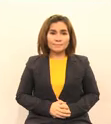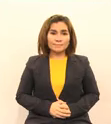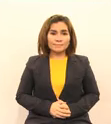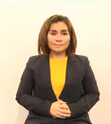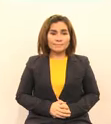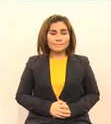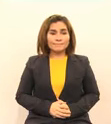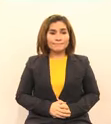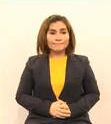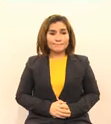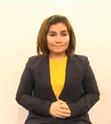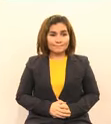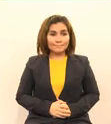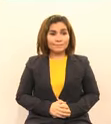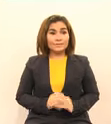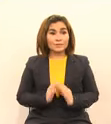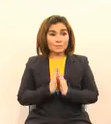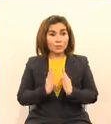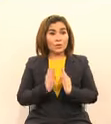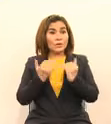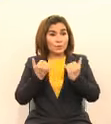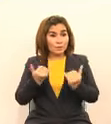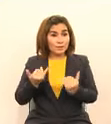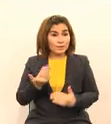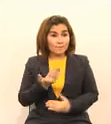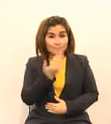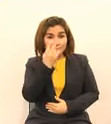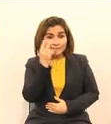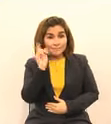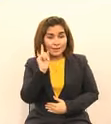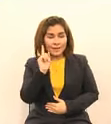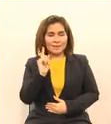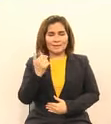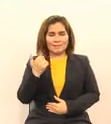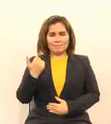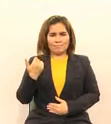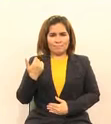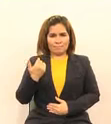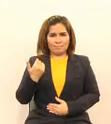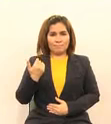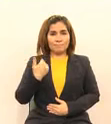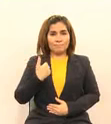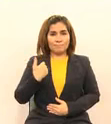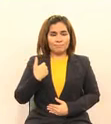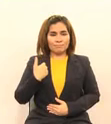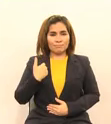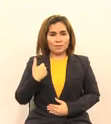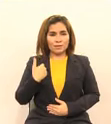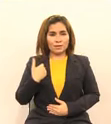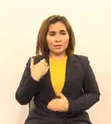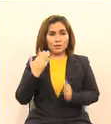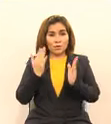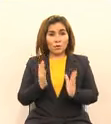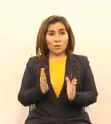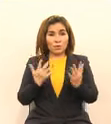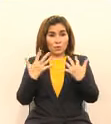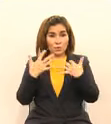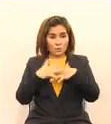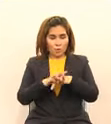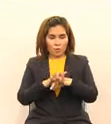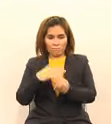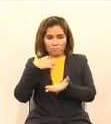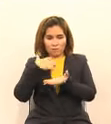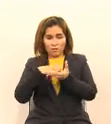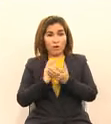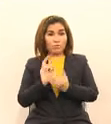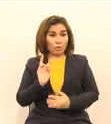ครับขอบคุณนะครับวันนี้เรายังได้เกียรติจากท่านผู้มีเกียรติอีก2ท่านนะครับ